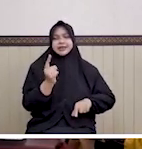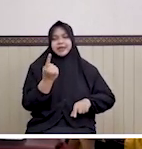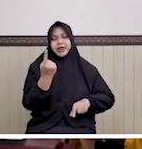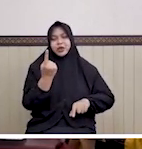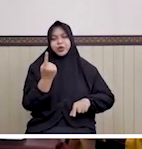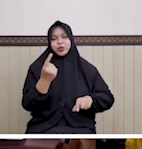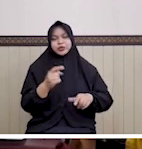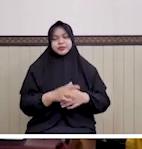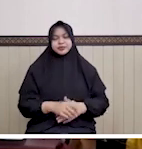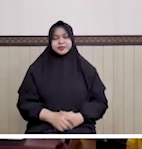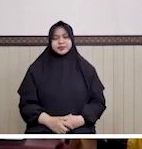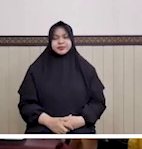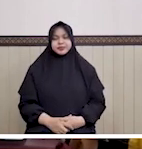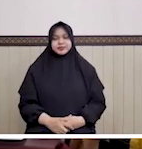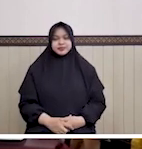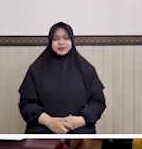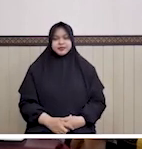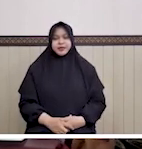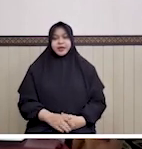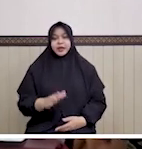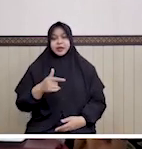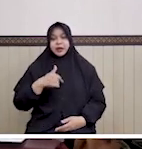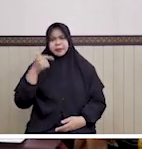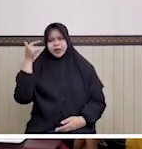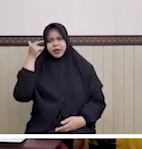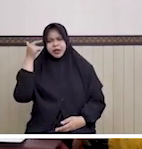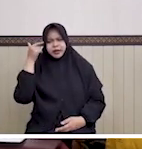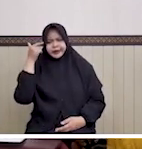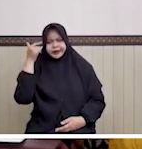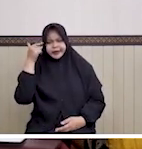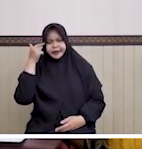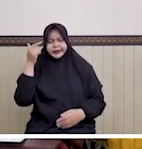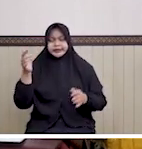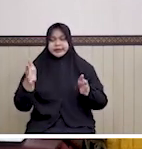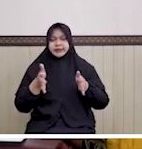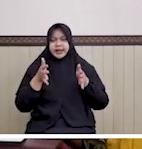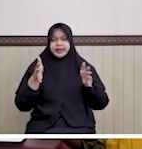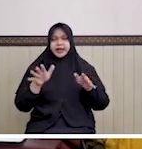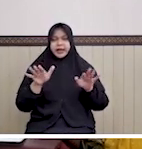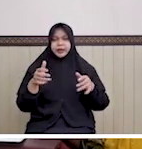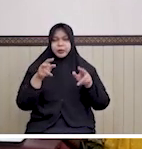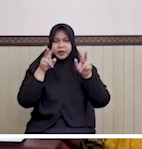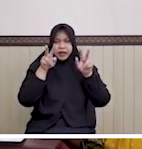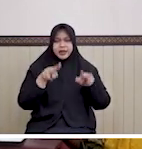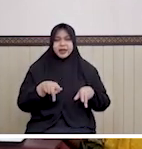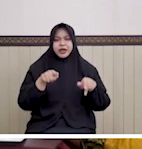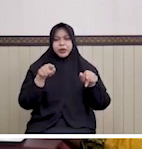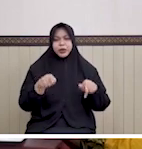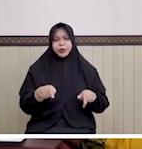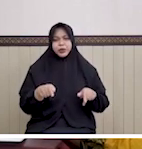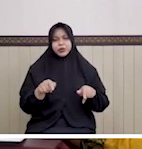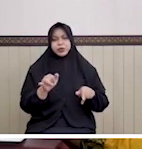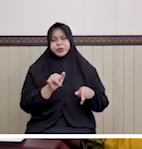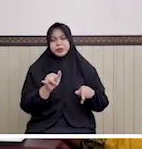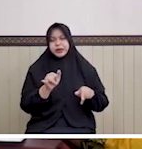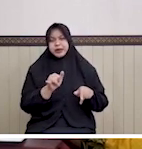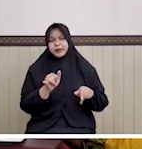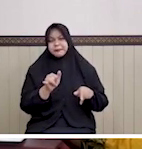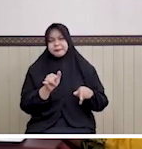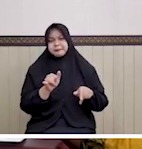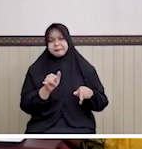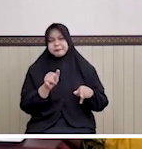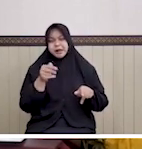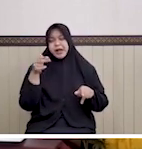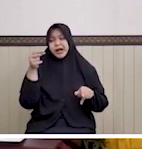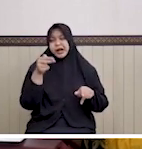dari bentuk yang dianggap itu suatu kasih sayang atau perhatian itu mengarah atau memang